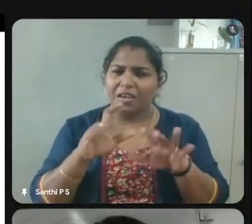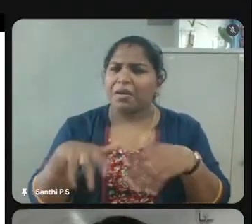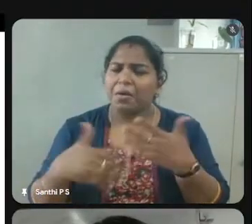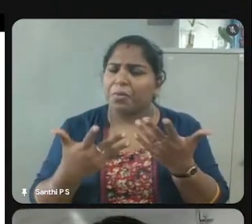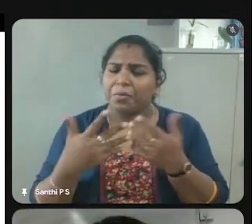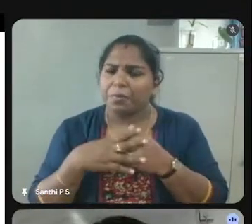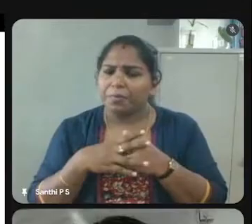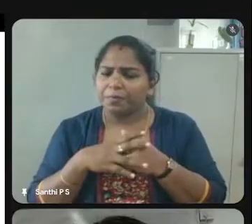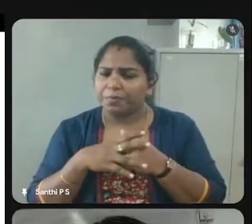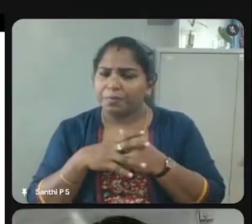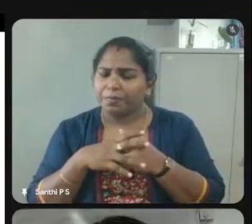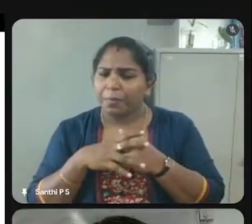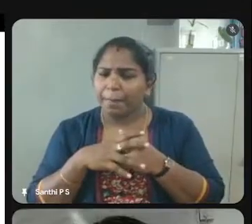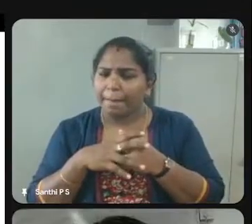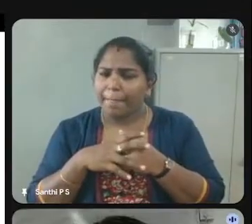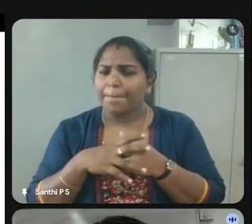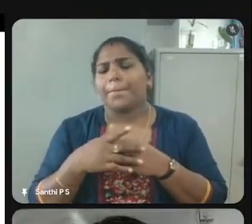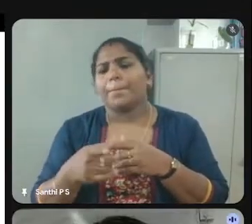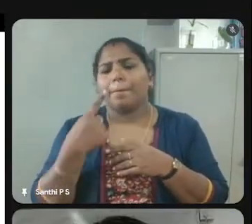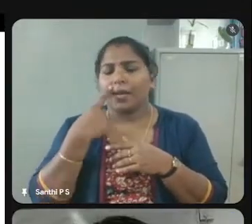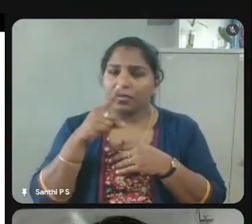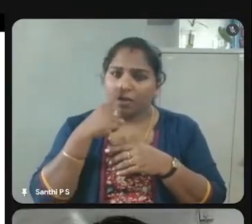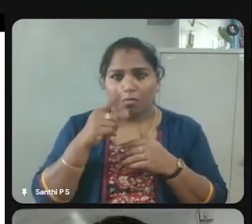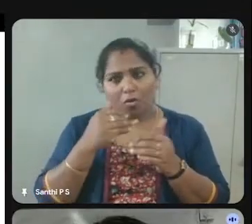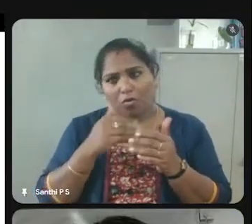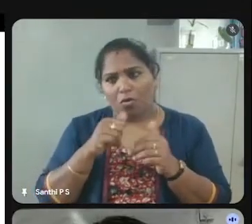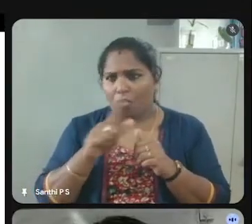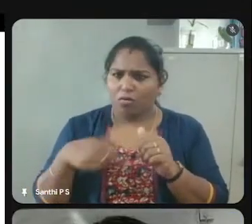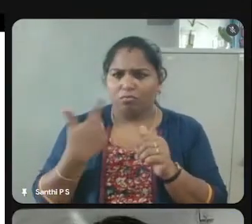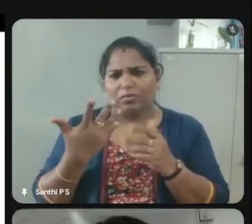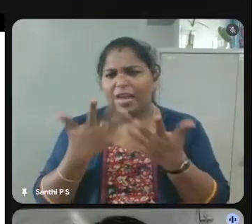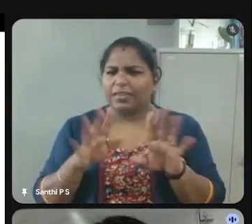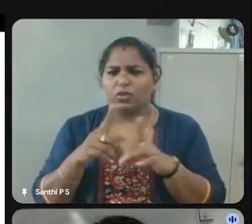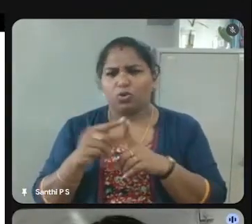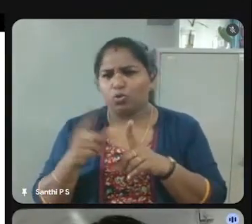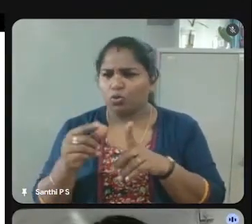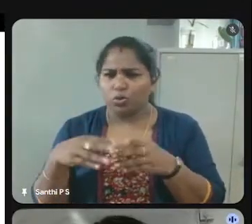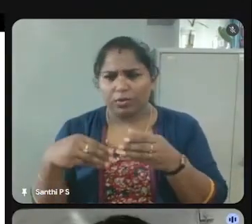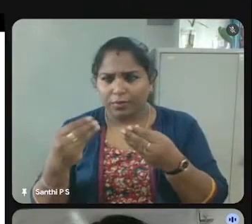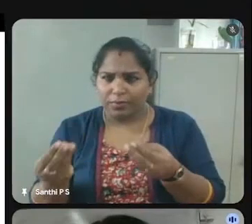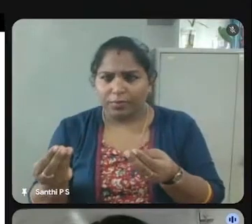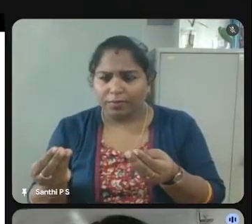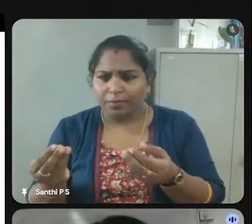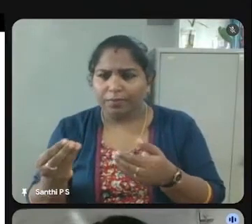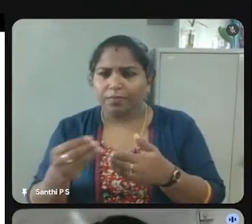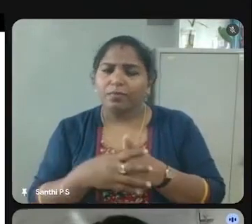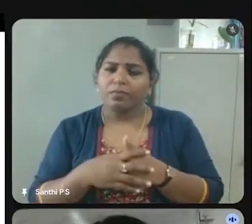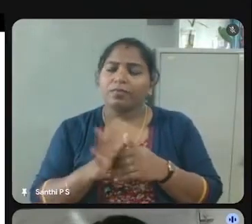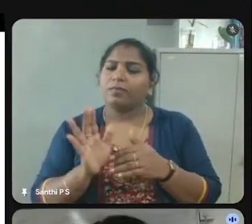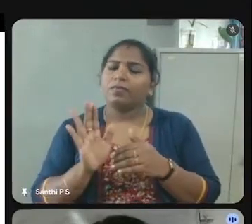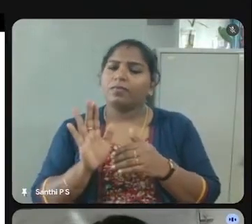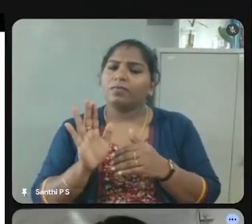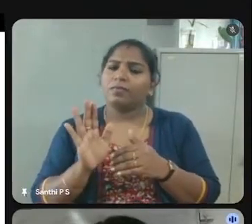ഇല്ല, ഞങ്ങളാൽ കഴിവതും ഞങ്ങൾ ചെയ്യുന്നുണ്ട്. അവന് വേണ്ടിട്ട് എല്ലാം ചെയ്യുന്നുണ്ട്. ചെയ്തു കൊടുക്കുന്നുണ്ട്. അതല്ല ഞാൻ ഉദ്ദേശിച്ചത്.